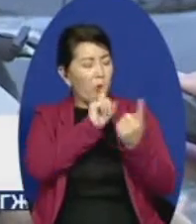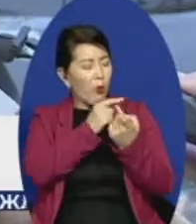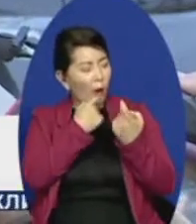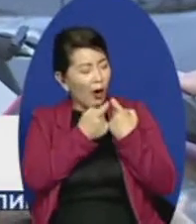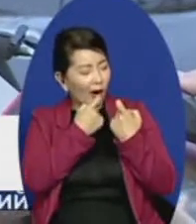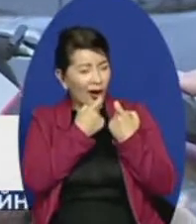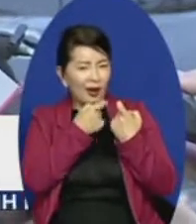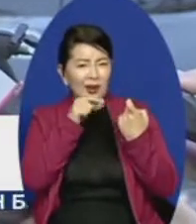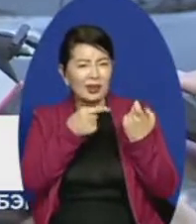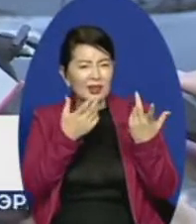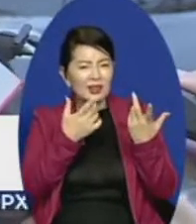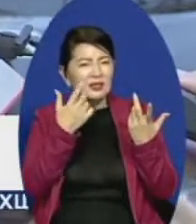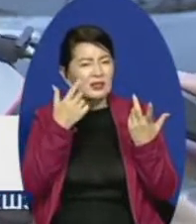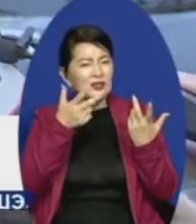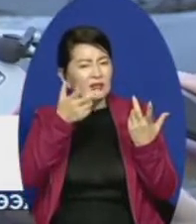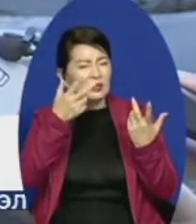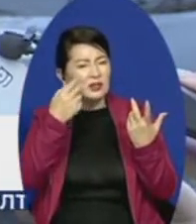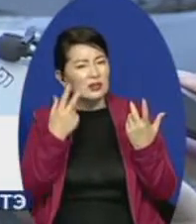байхад бол бас одоо